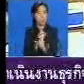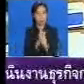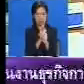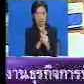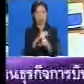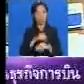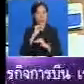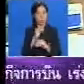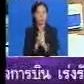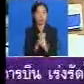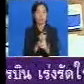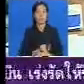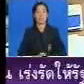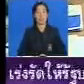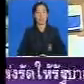ำหนด